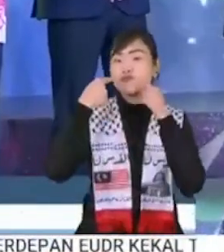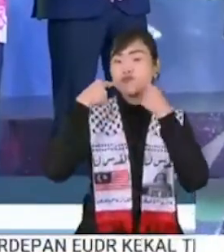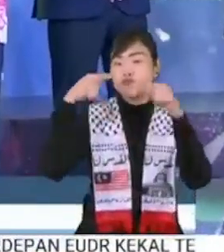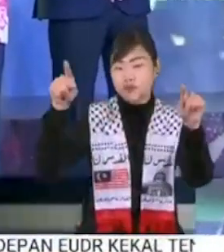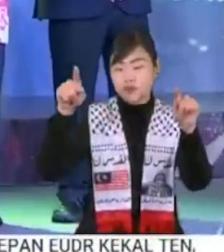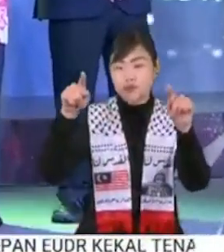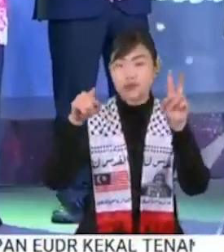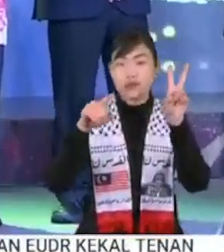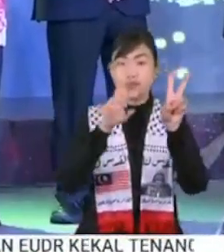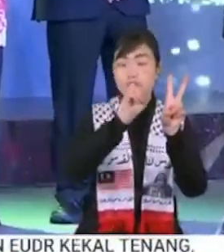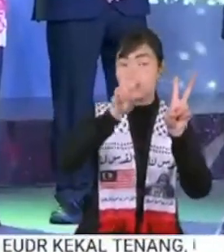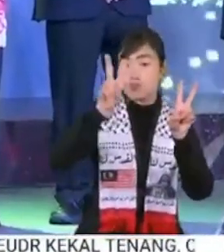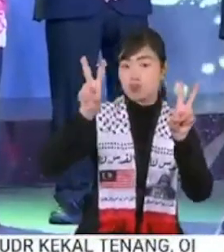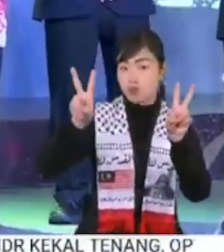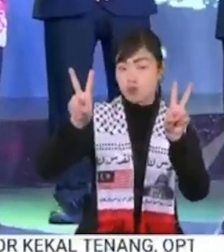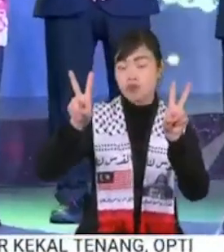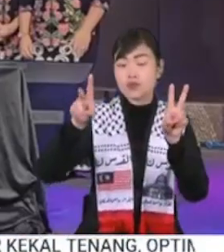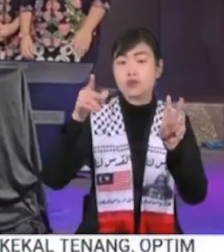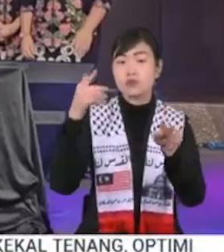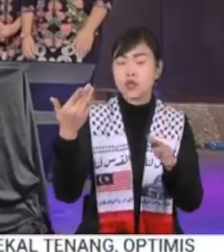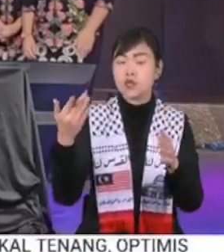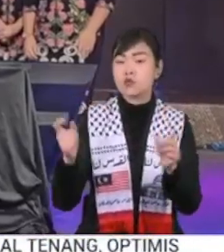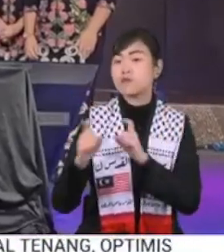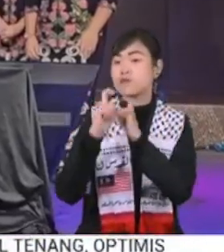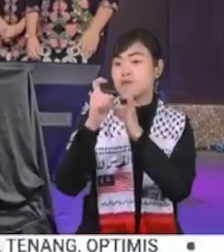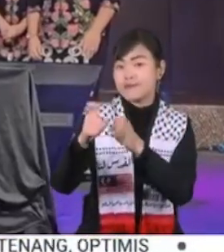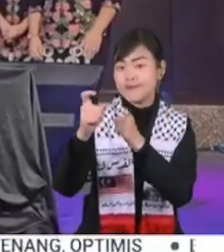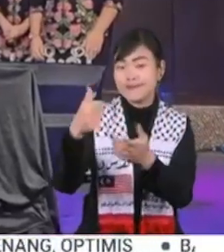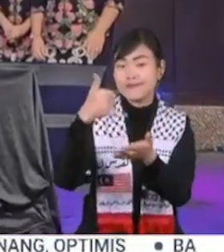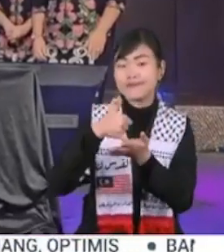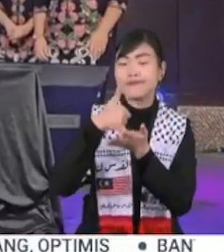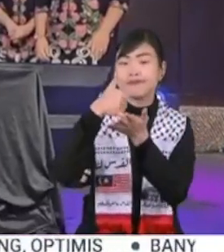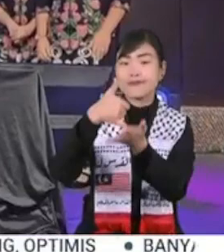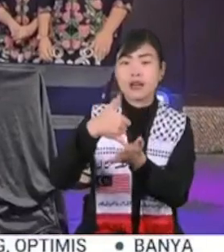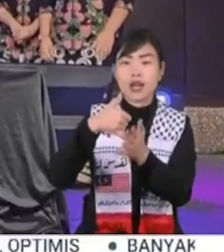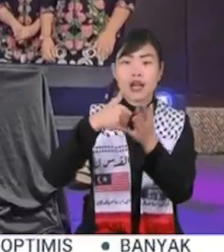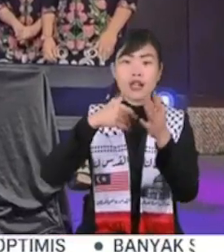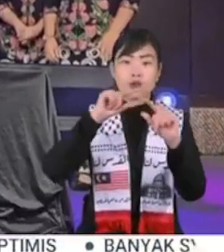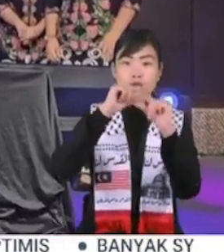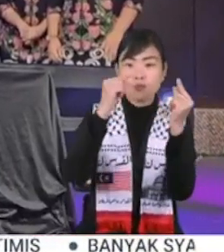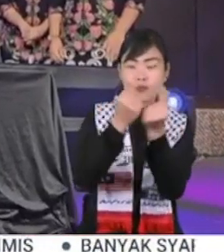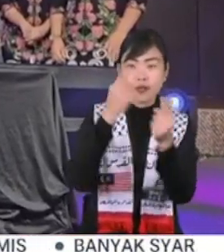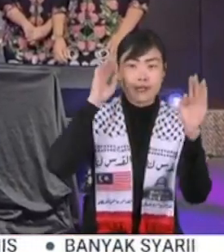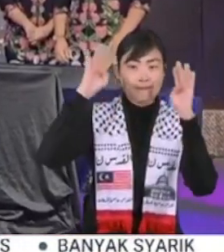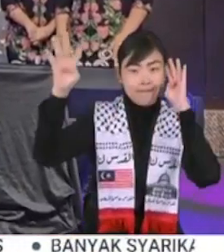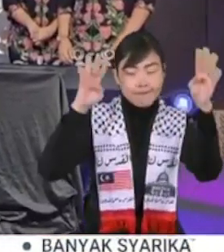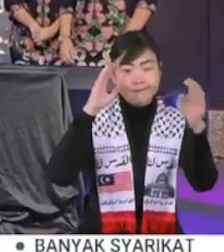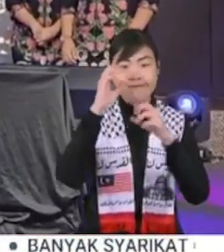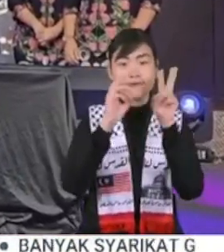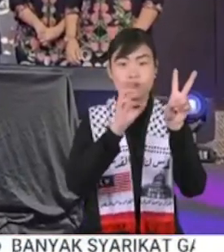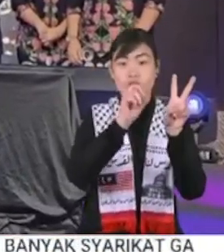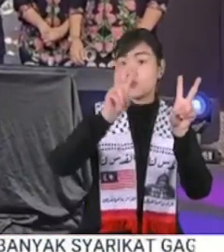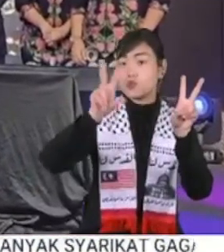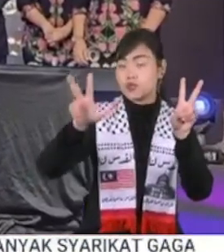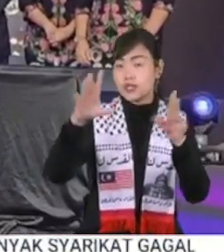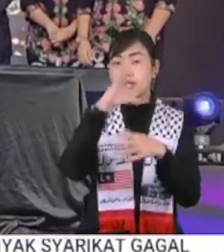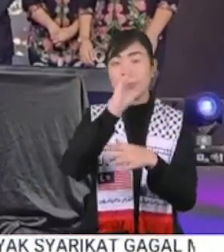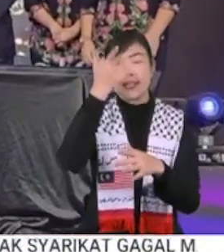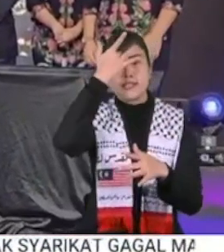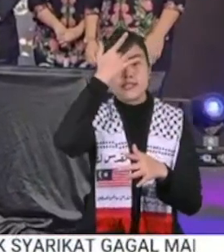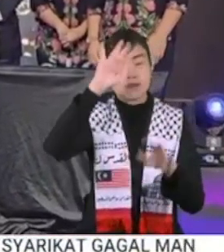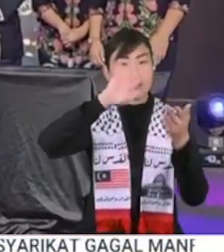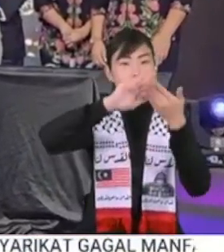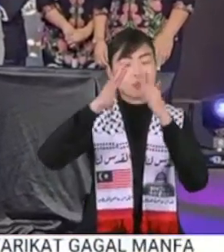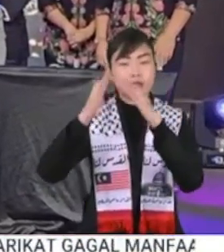2022 mphlg beliau turut menyampaikan Anugerah kumpulan inovatif dan kreatif 2023 dan Anugerah Smart